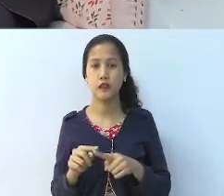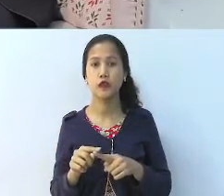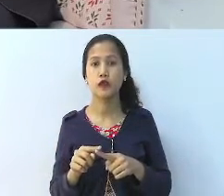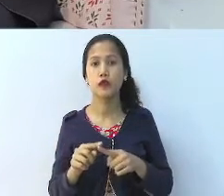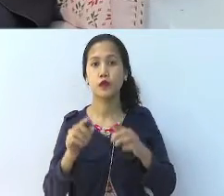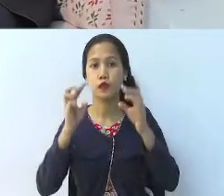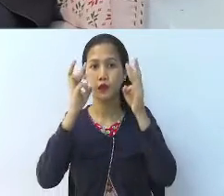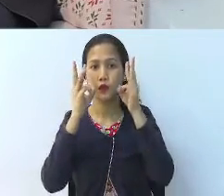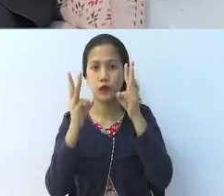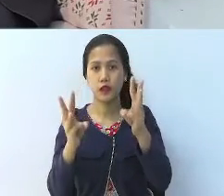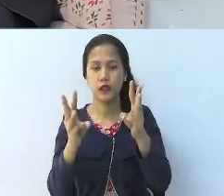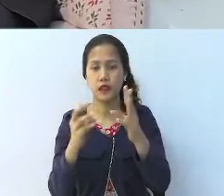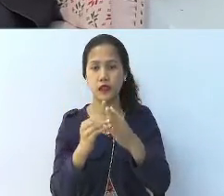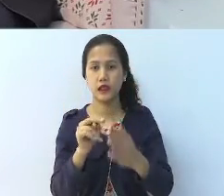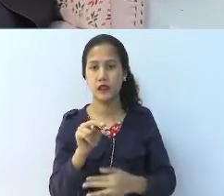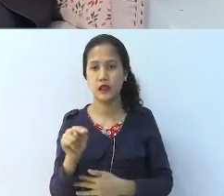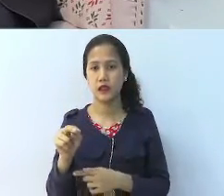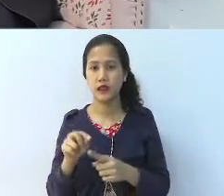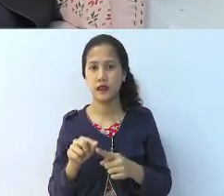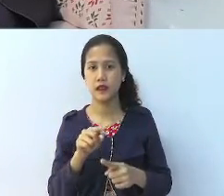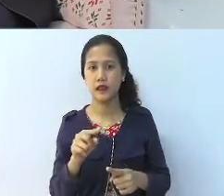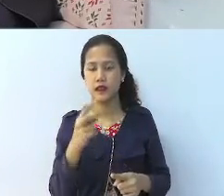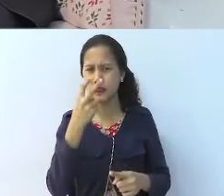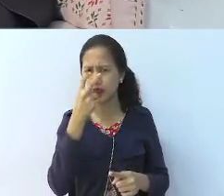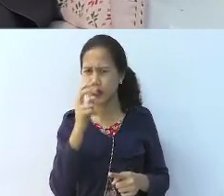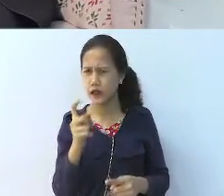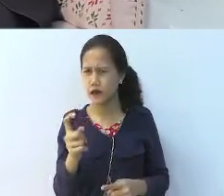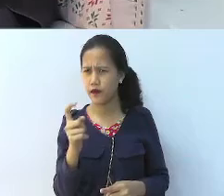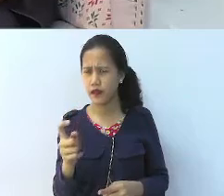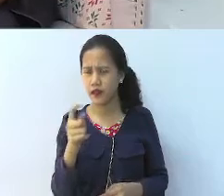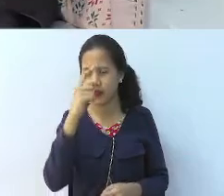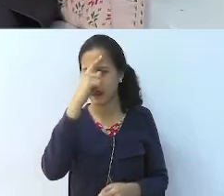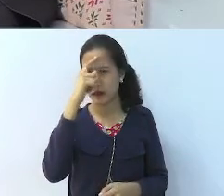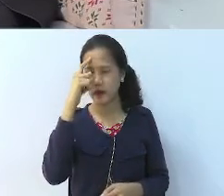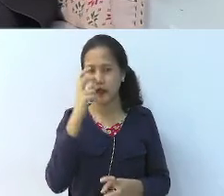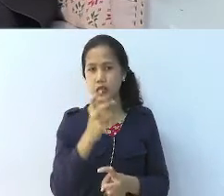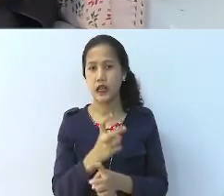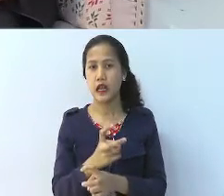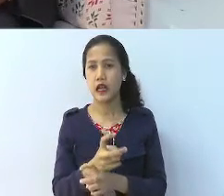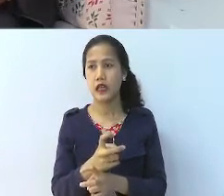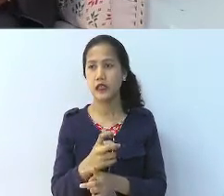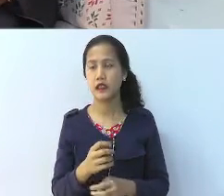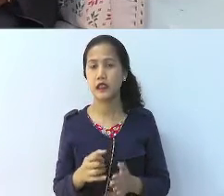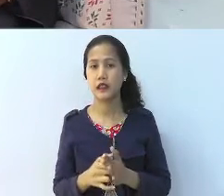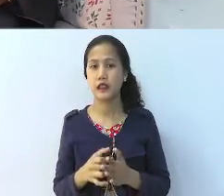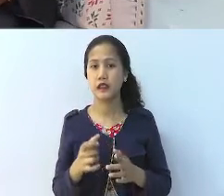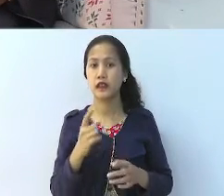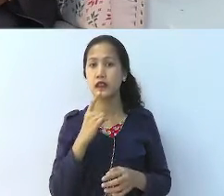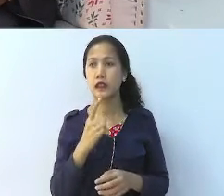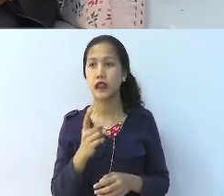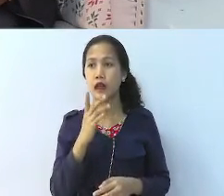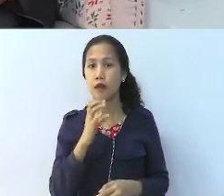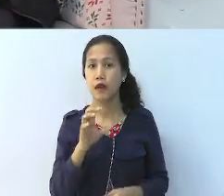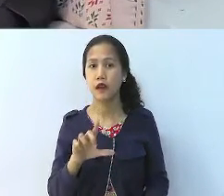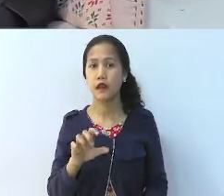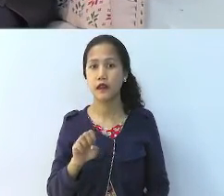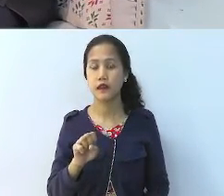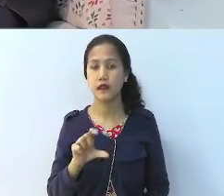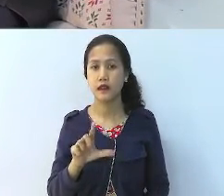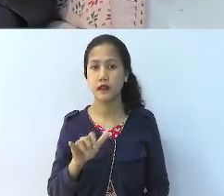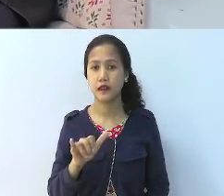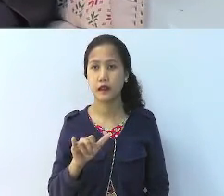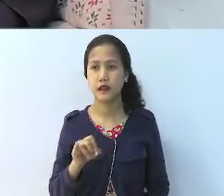TMJ disorders or mandibular disorder, mga kapatid. At ang mga simptomas na